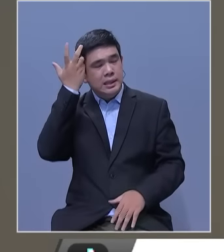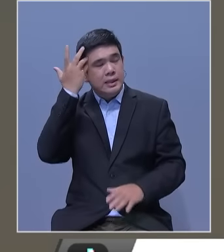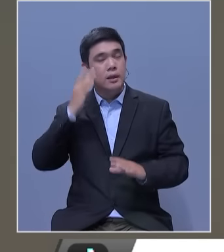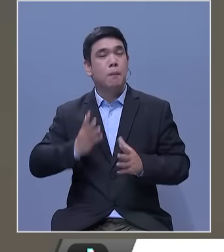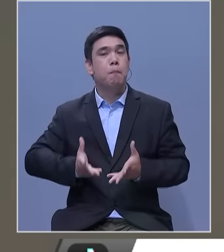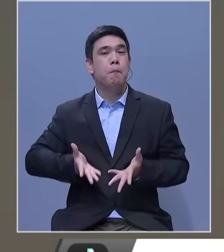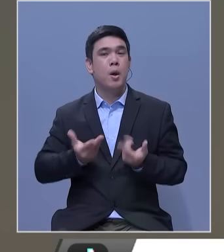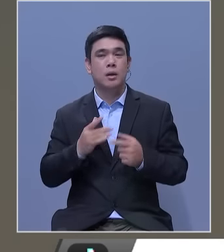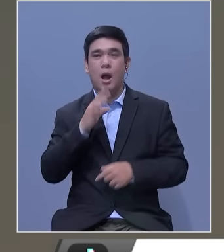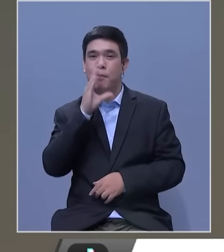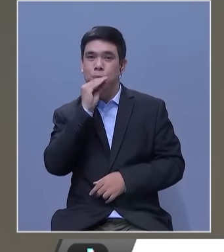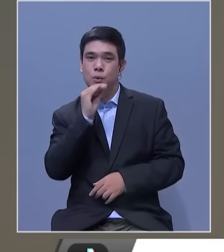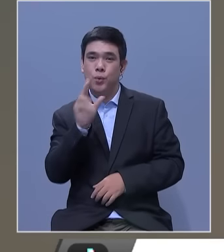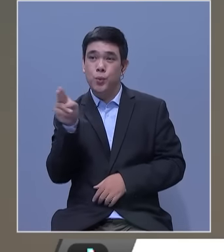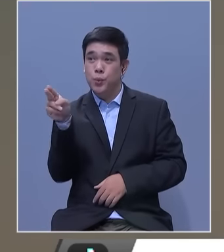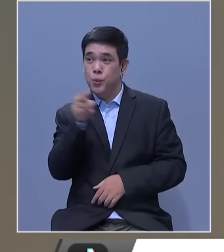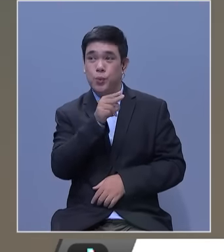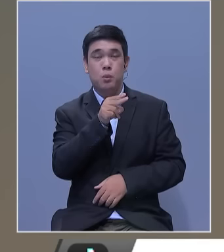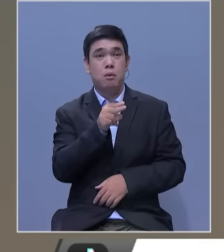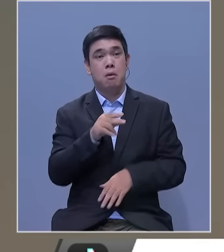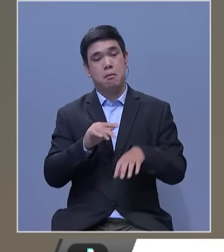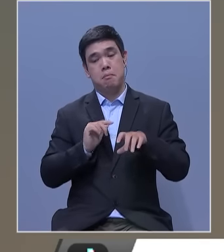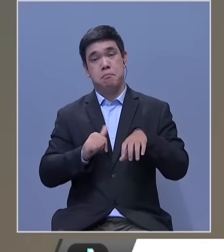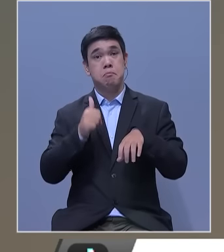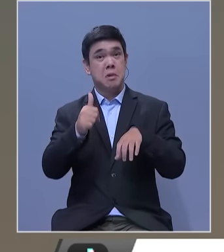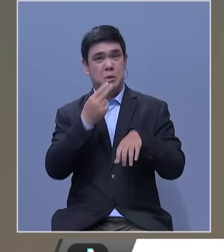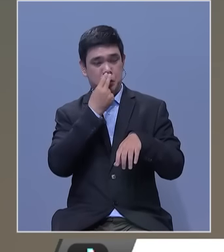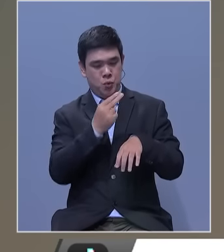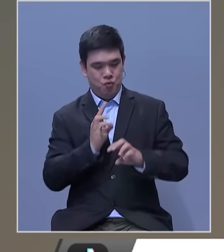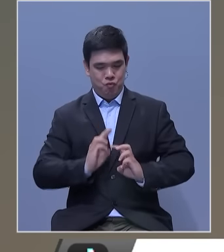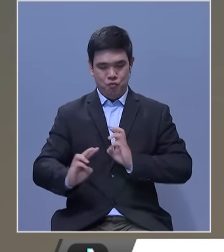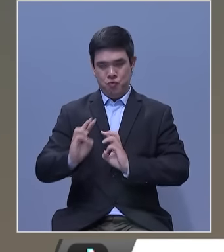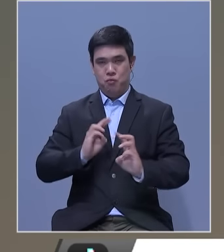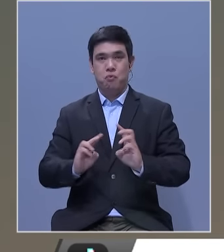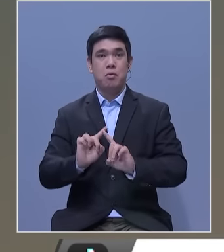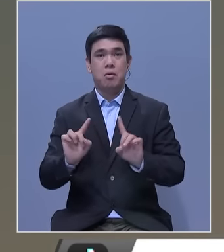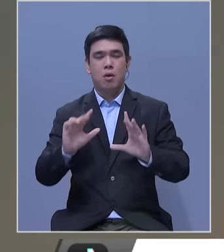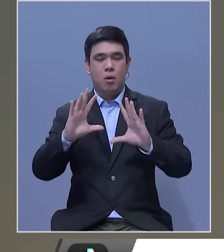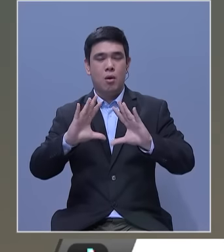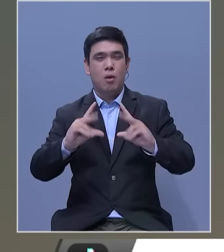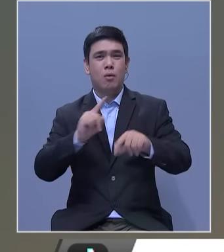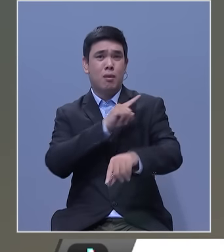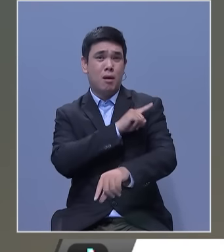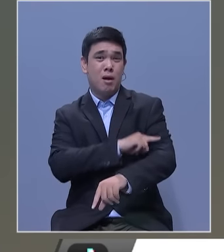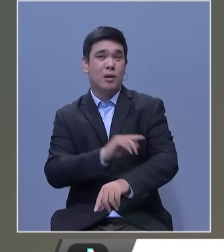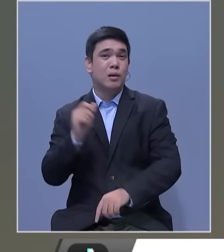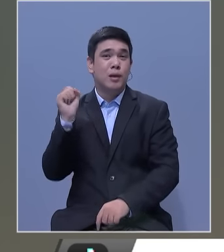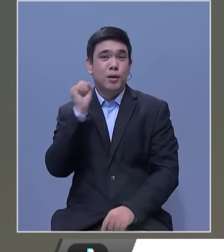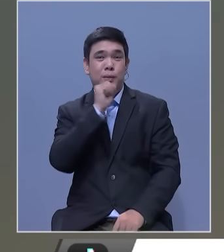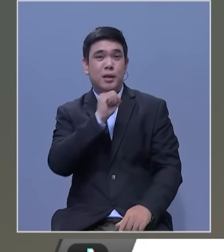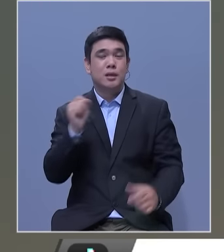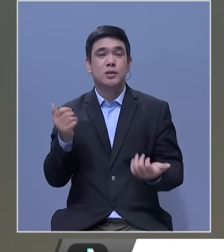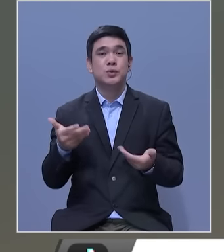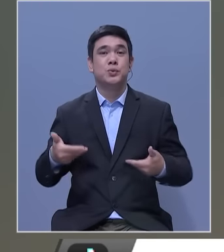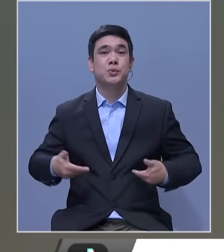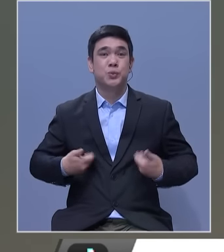มีเสียงบรรยายใช้ภาพประกอบเป็นสภาพตัวเมืองท้องถนนที่ฝุ่นควันมันเต็มไปหมดขาวโพลนไปทั่วมีเสียงดนตรีจังหวะสนุกสน